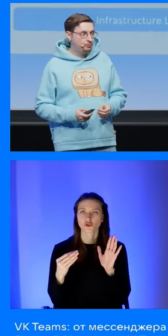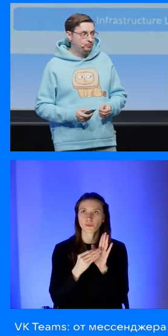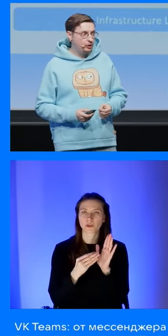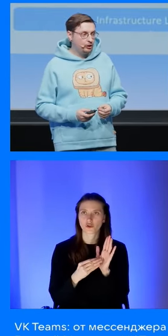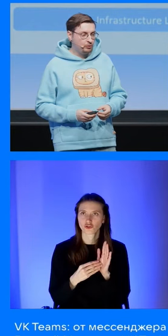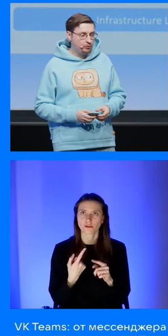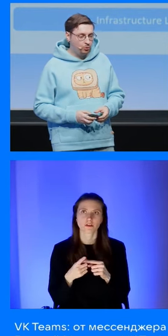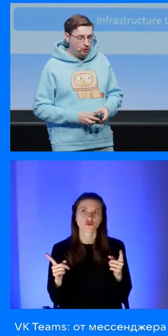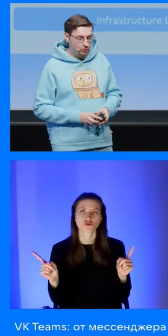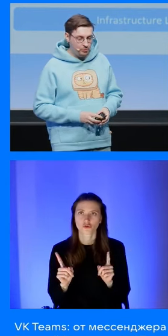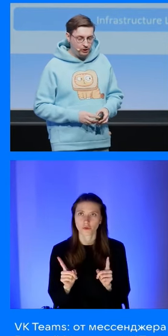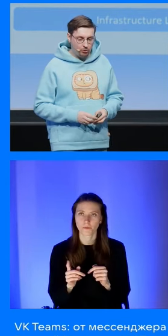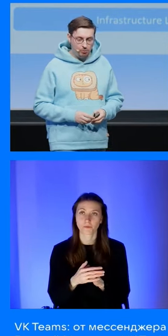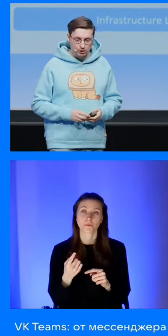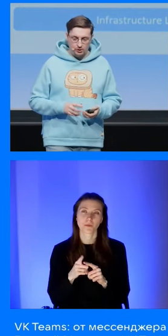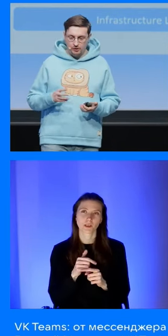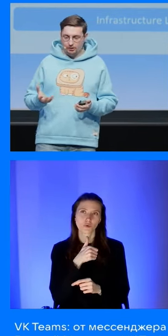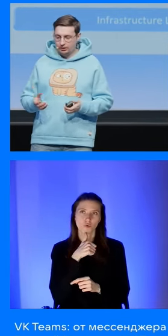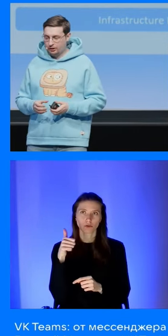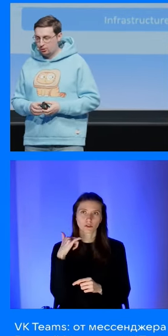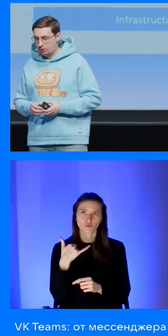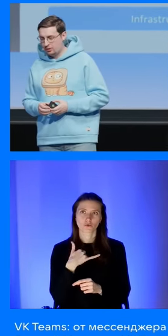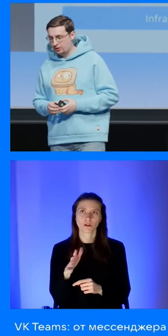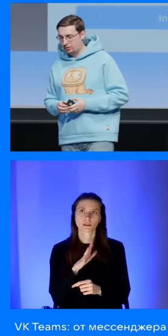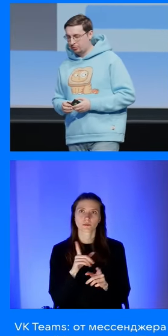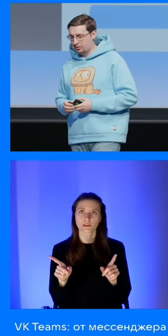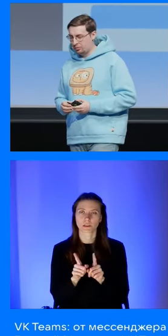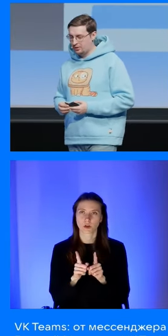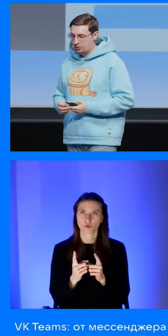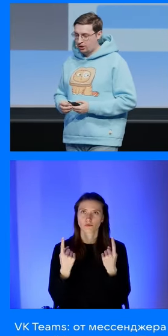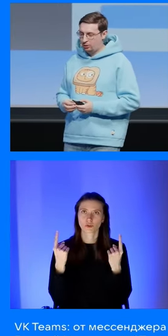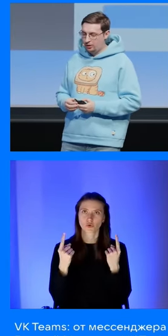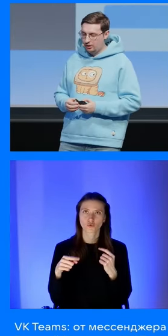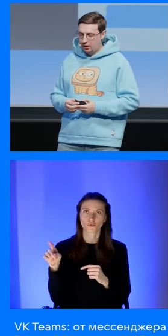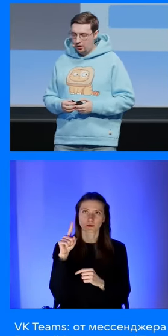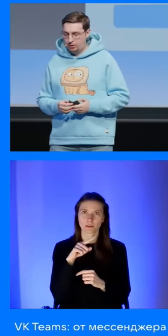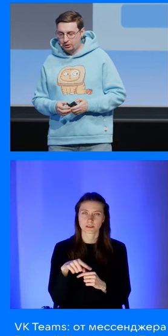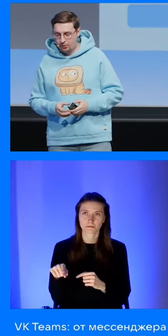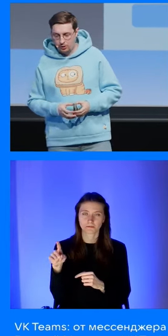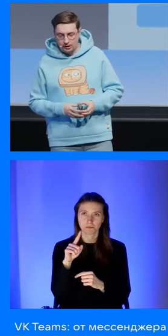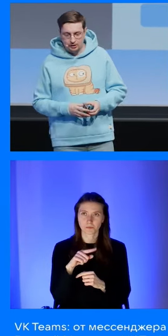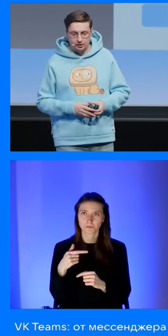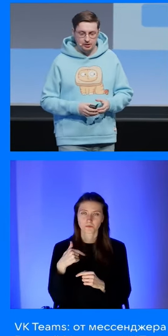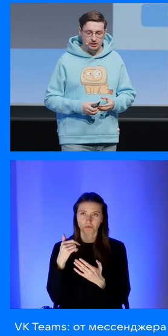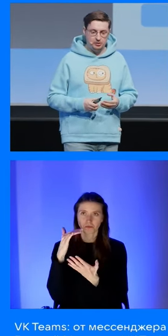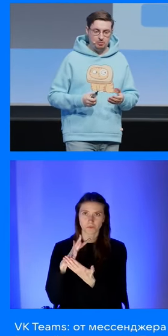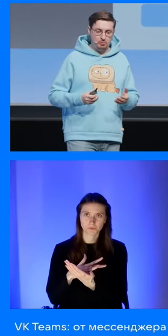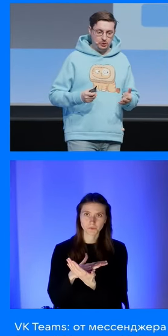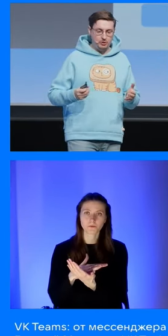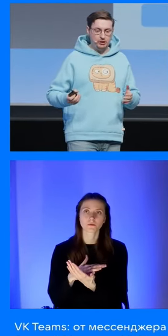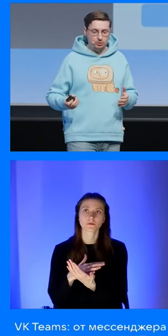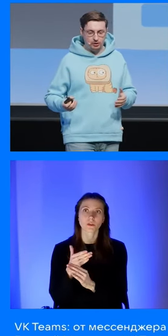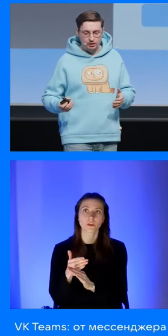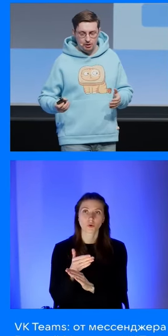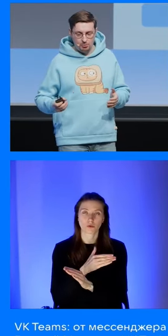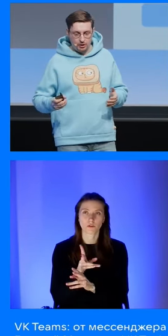Поэтому, наверное, в том году у нас был такой большой сдвиг, наверное, ключевой сдвиг, там, я бы назвал его шаг ноль, до того, как